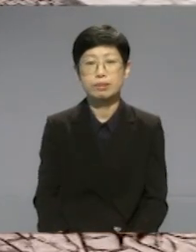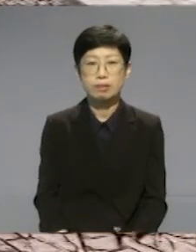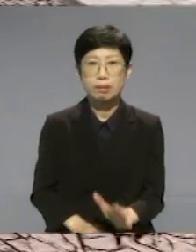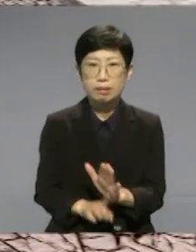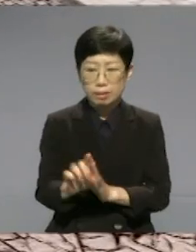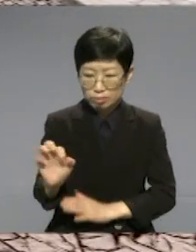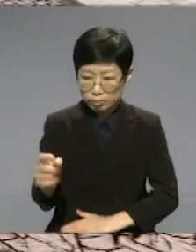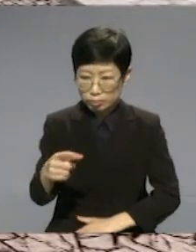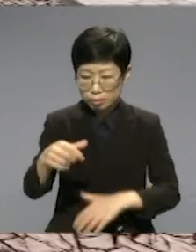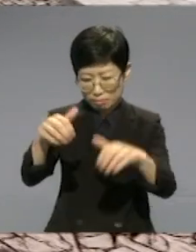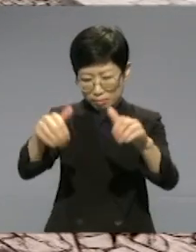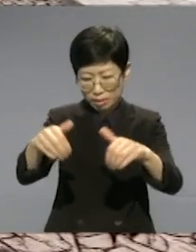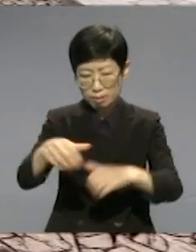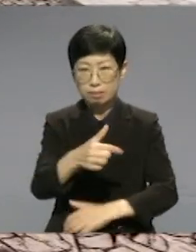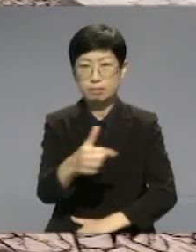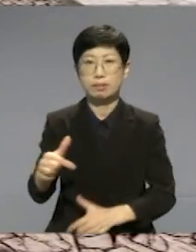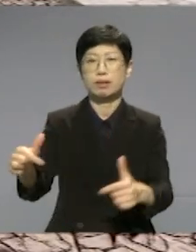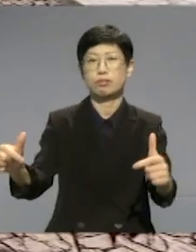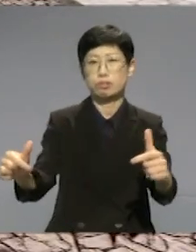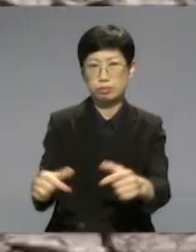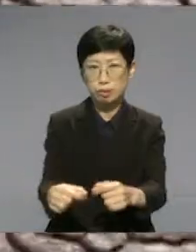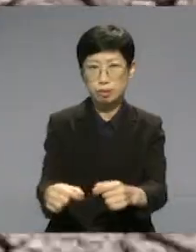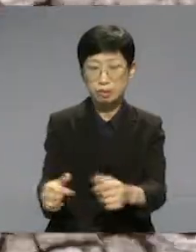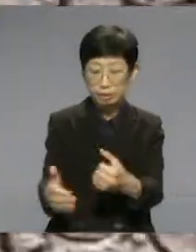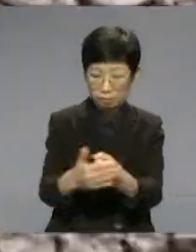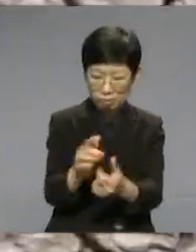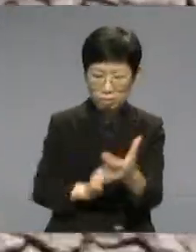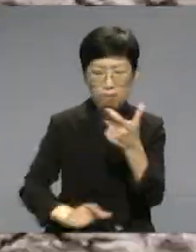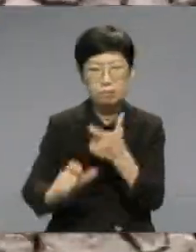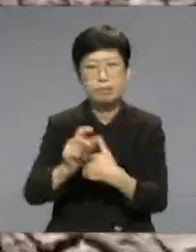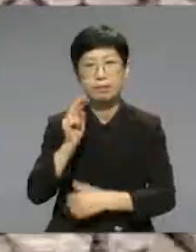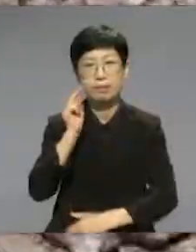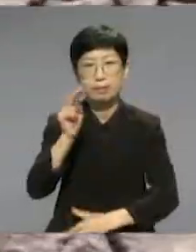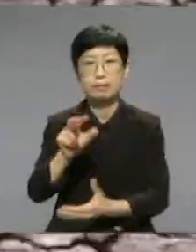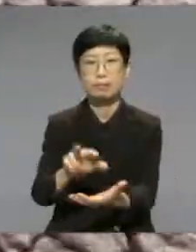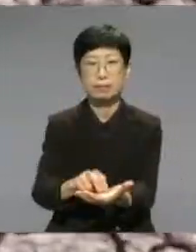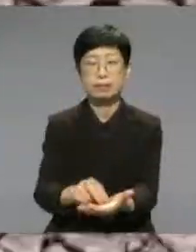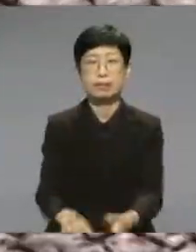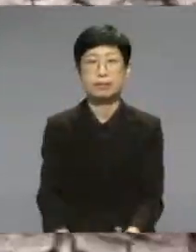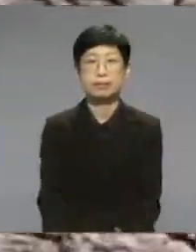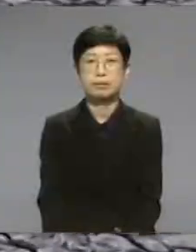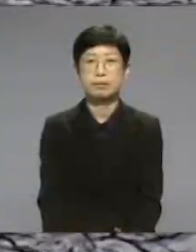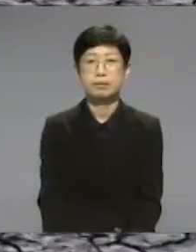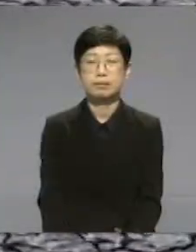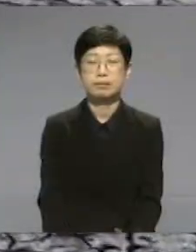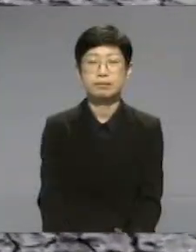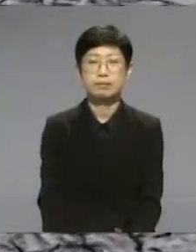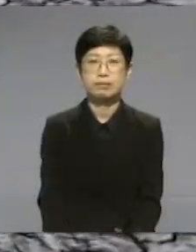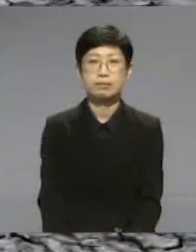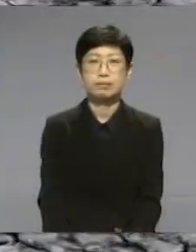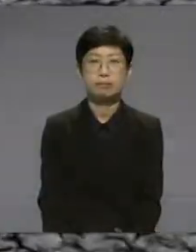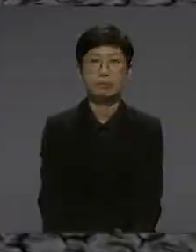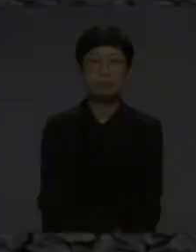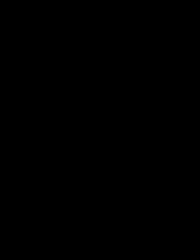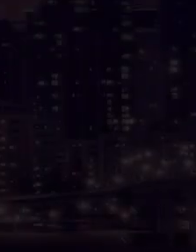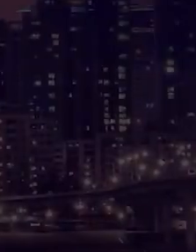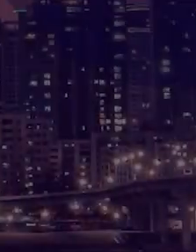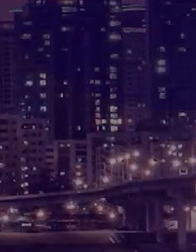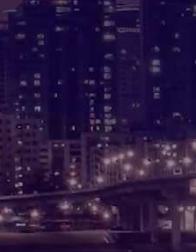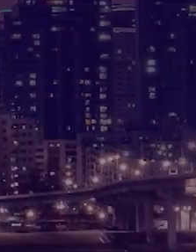기후변화로 강수량이 급격히 줄어든 것도 상황을 악화시키고 있습니다. 월드뉴스 정진호입니다.